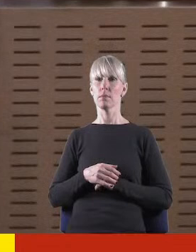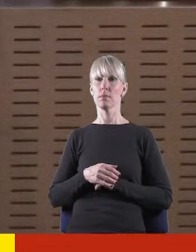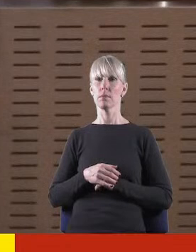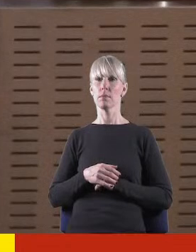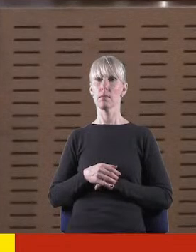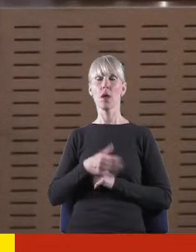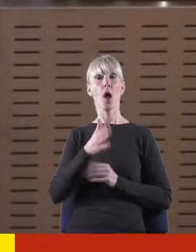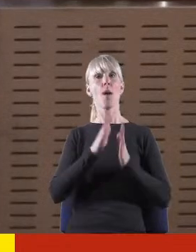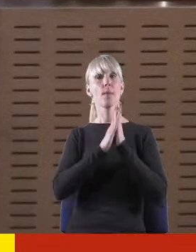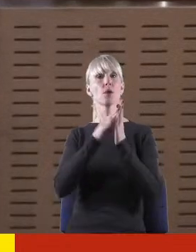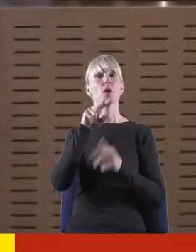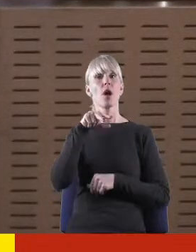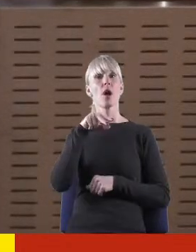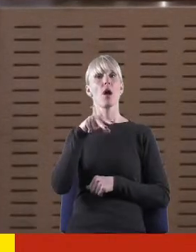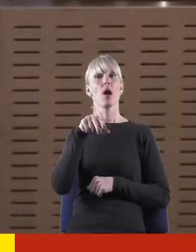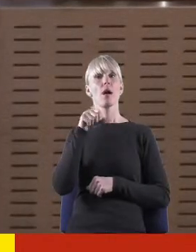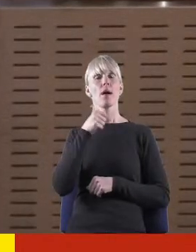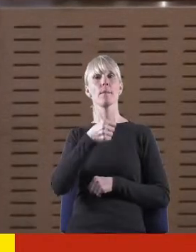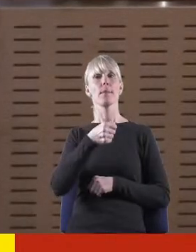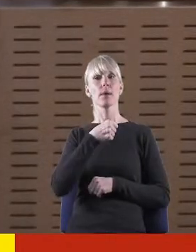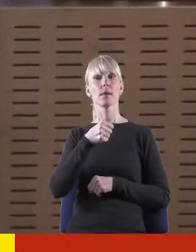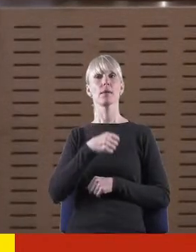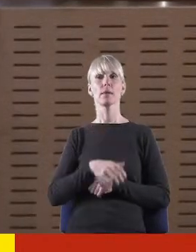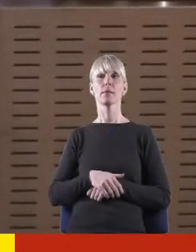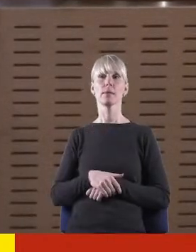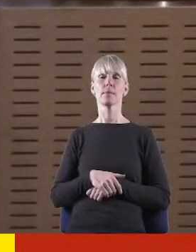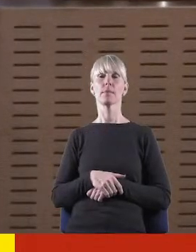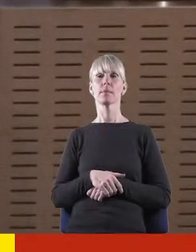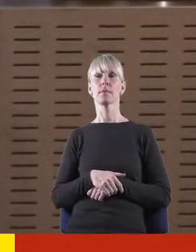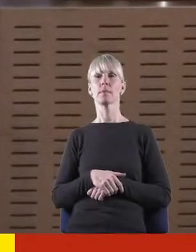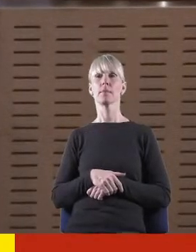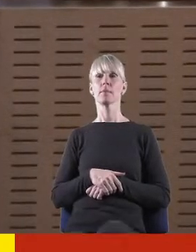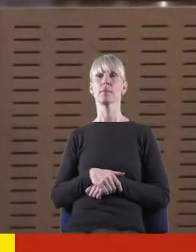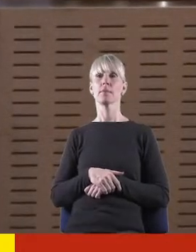Panie radny, proszę włączyć mikrofon, bo ja pana nie słyszę. Nikt pana nie słyszy.